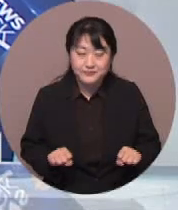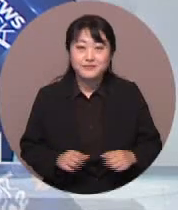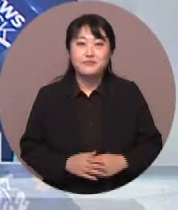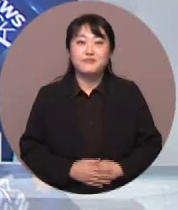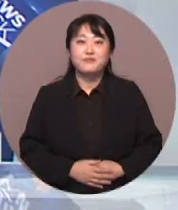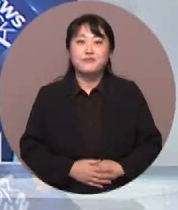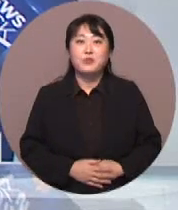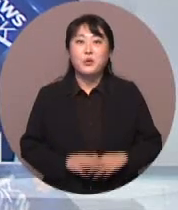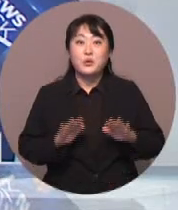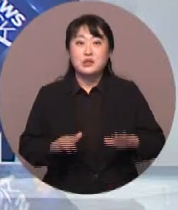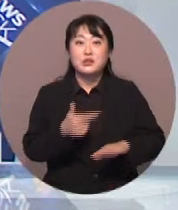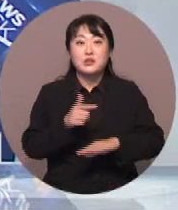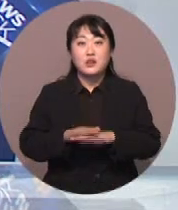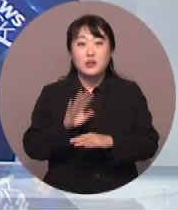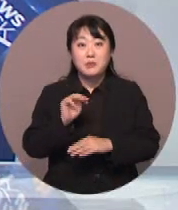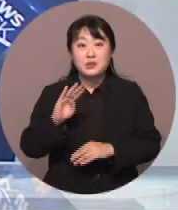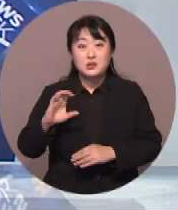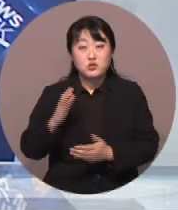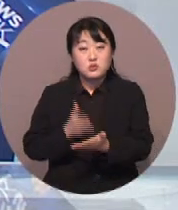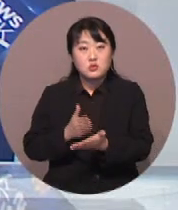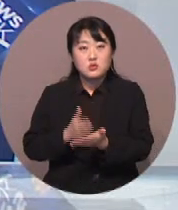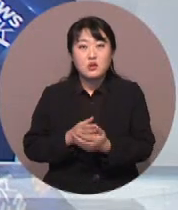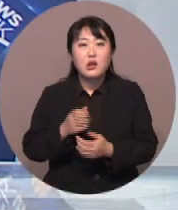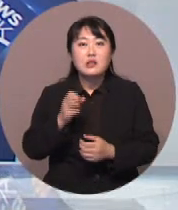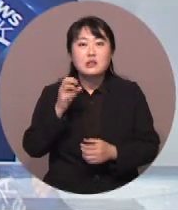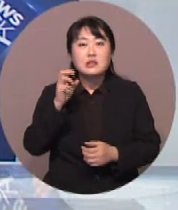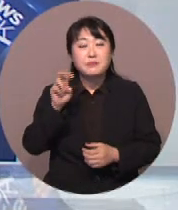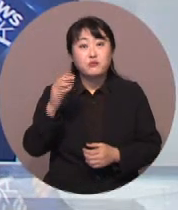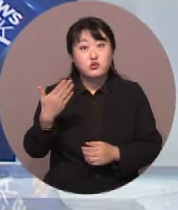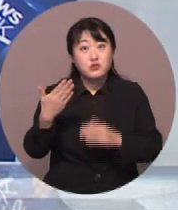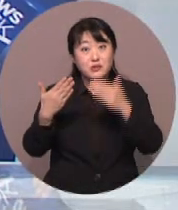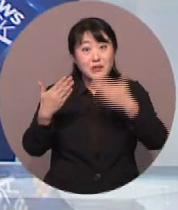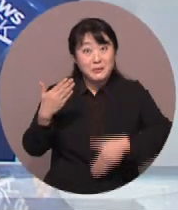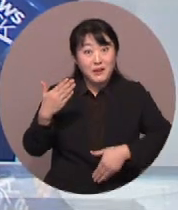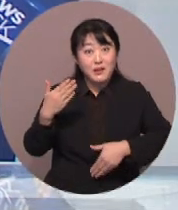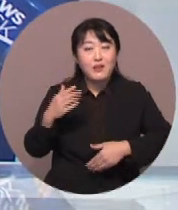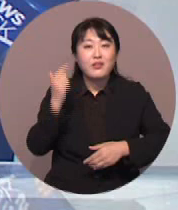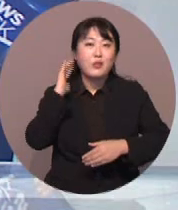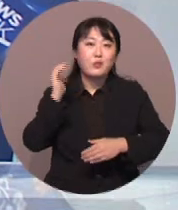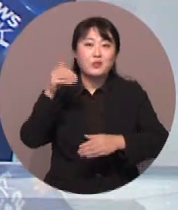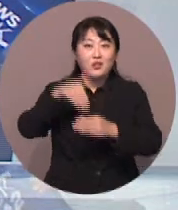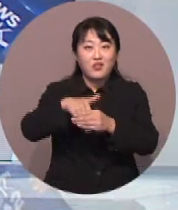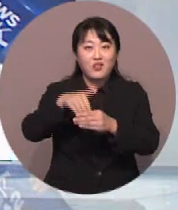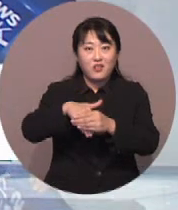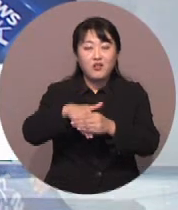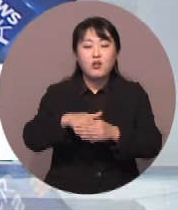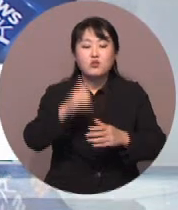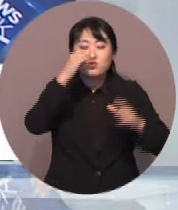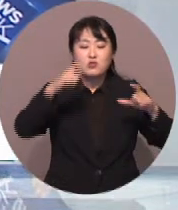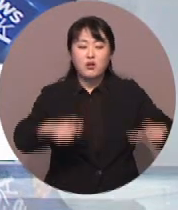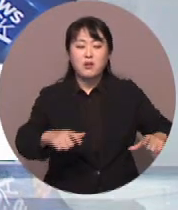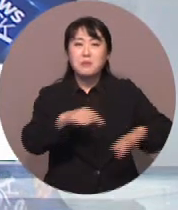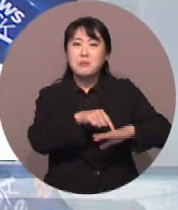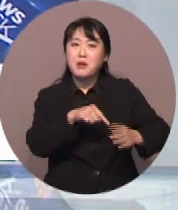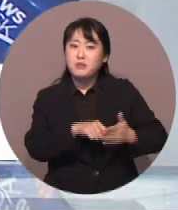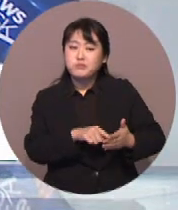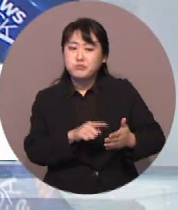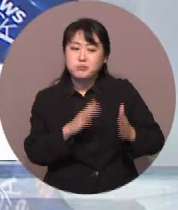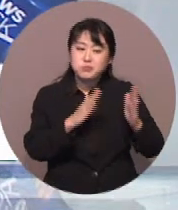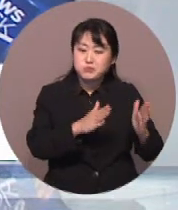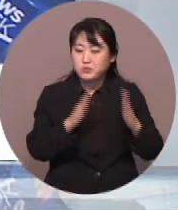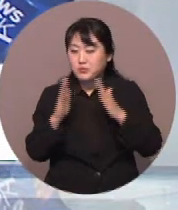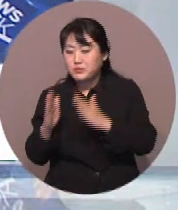옷 l 대전 mbc 뉴스는 이제 한 달도 채 남지 않은 대선을 앞두고 충청권 민심 이 어디로 향하고 있는지